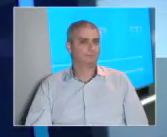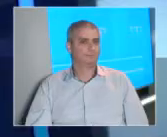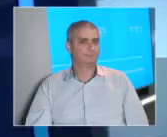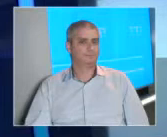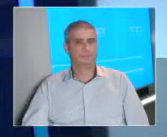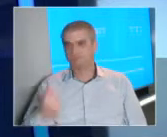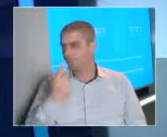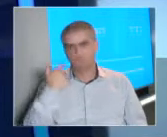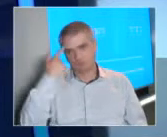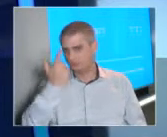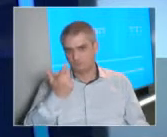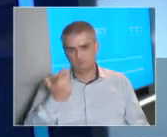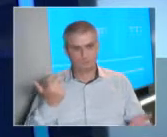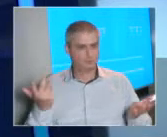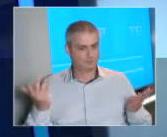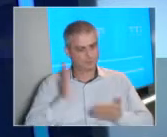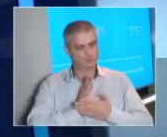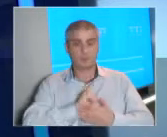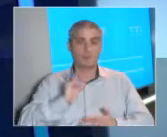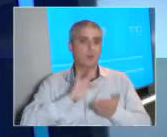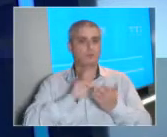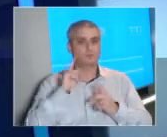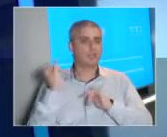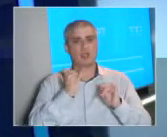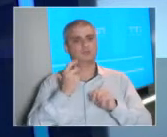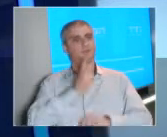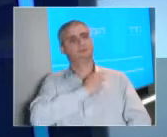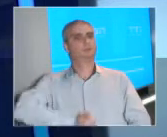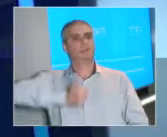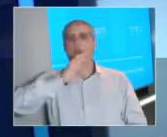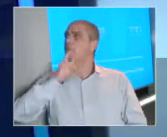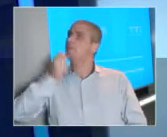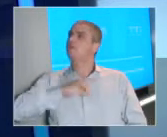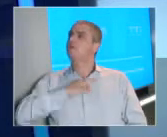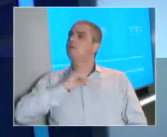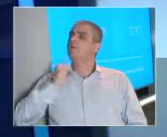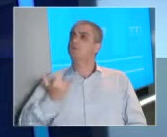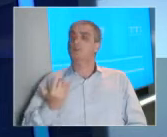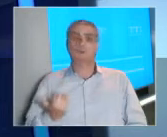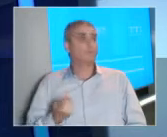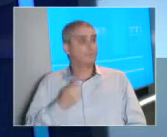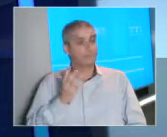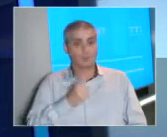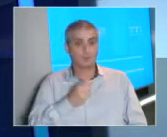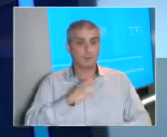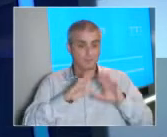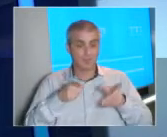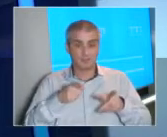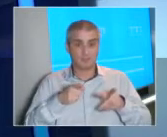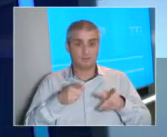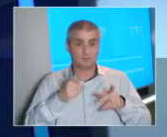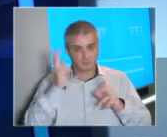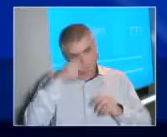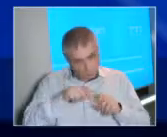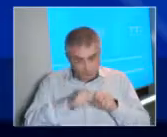הזה. אחד, אני לא חושב שזה קליר קאט, בכל מקום אתה צריך להביא שר שהוא אז מתוך... אז למה דווקא במערכת הבריאות? אבל כשאתה לוקח מערכת שבא וצריך